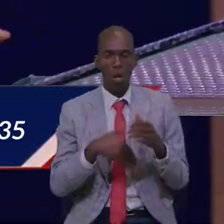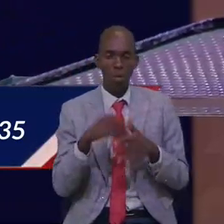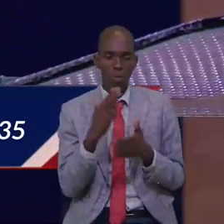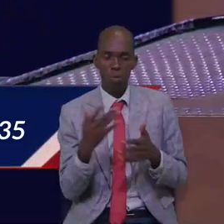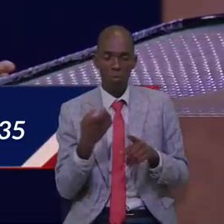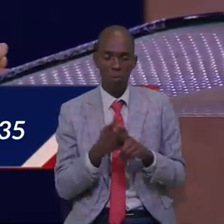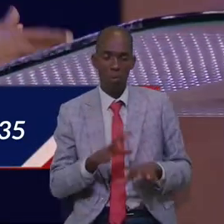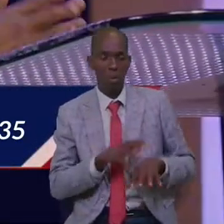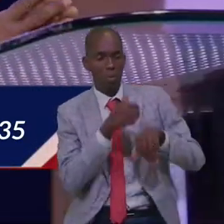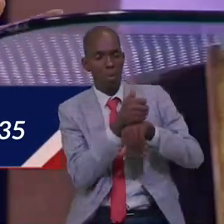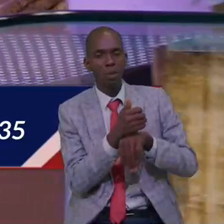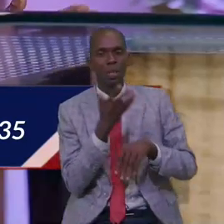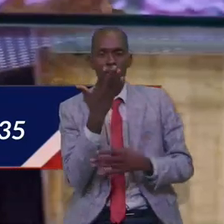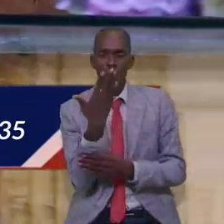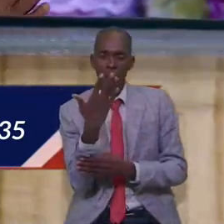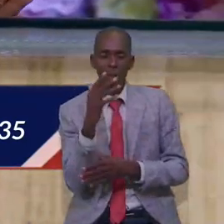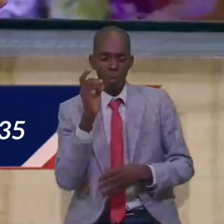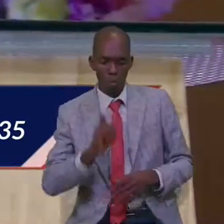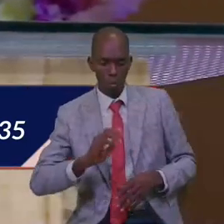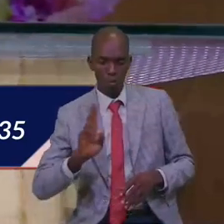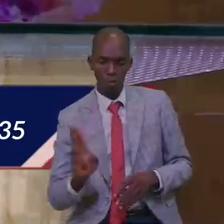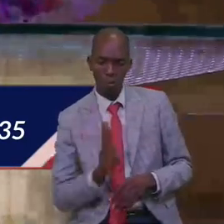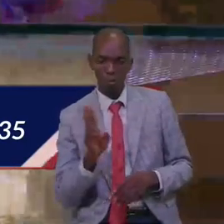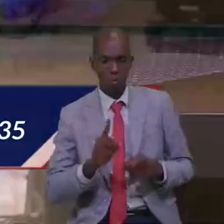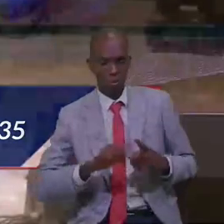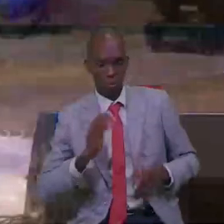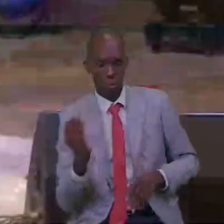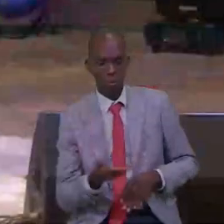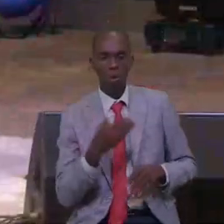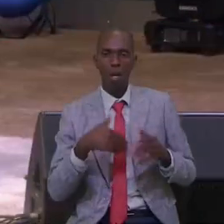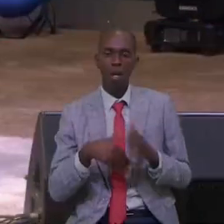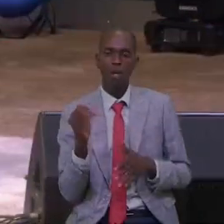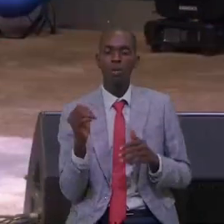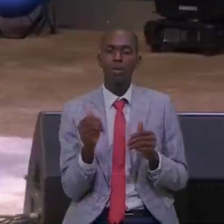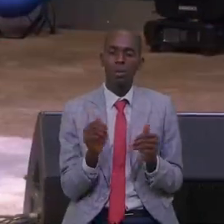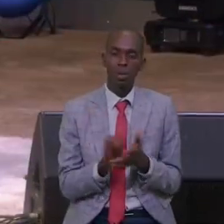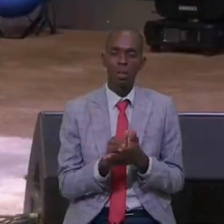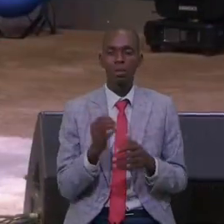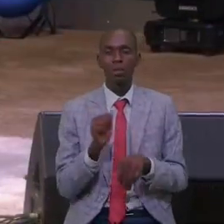qu'une main tienne quelque chose pour tailler la chose. Mais